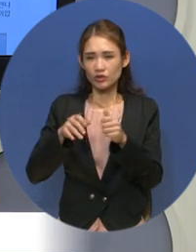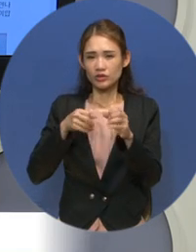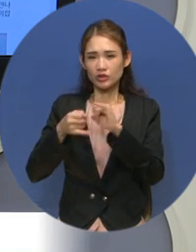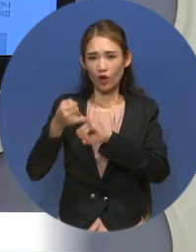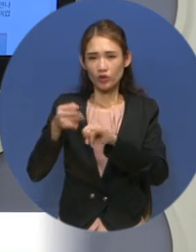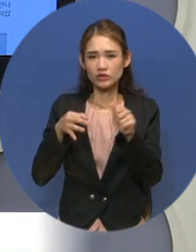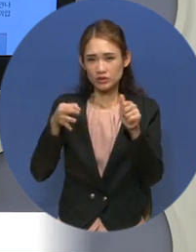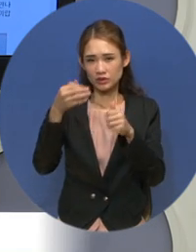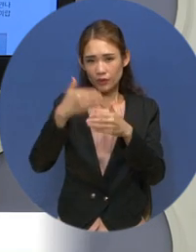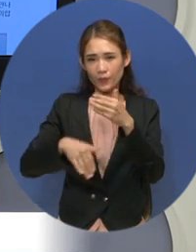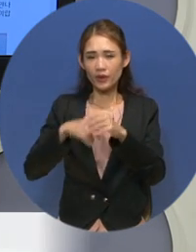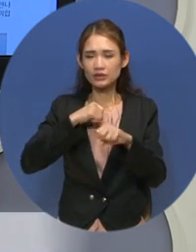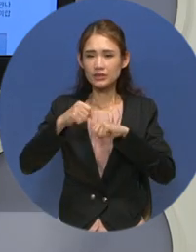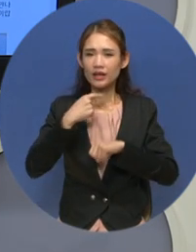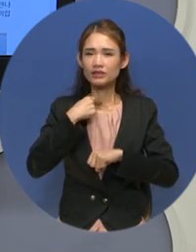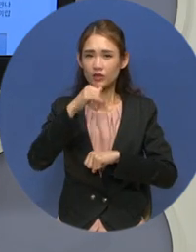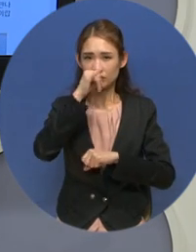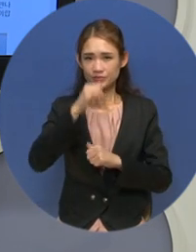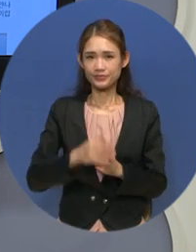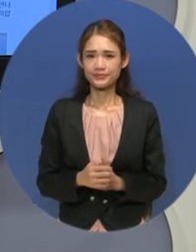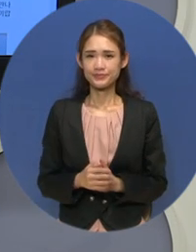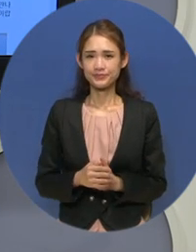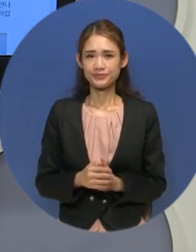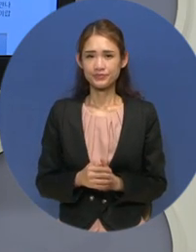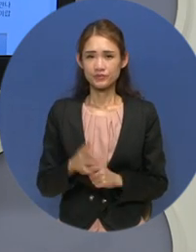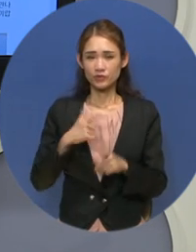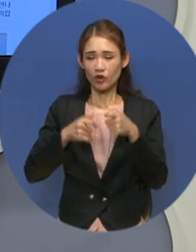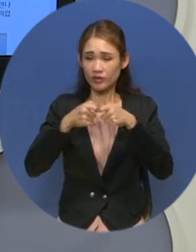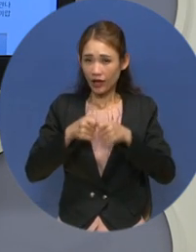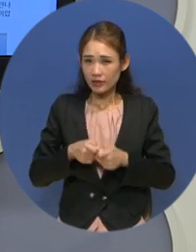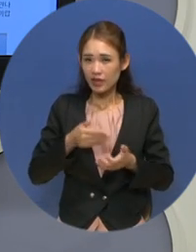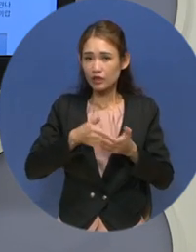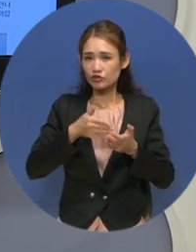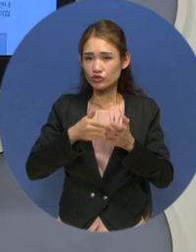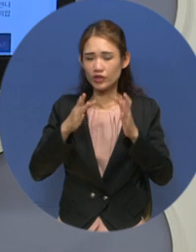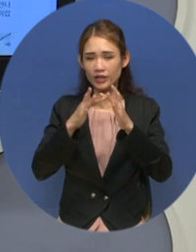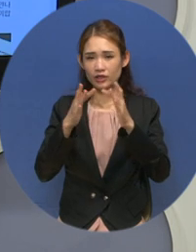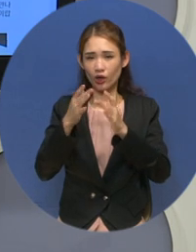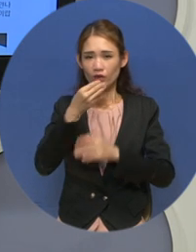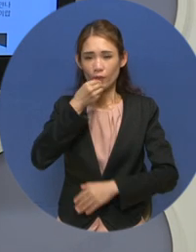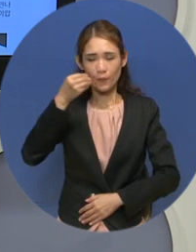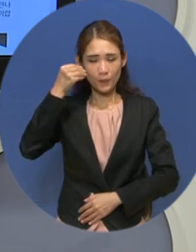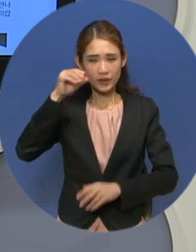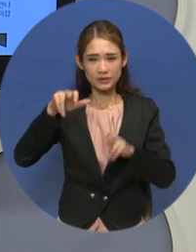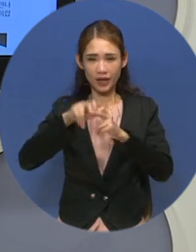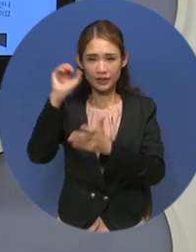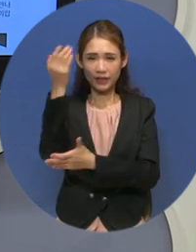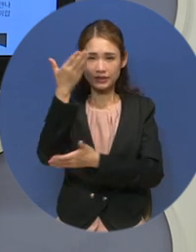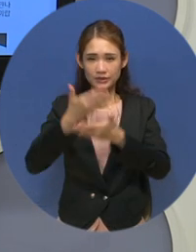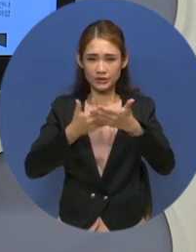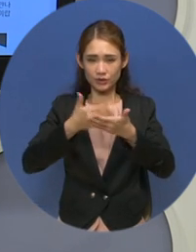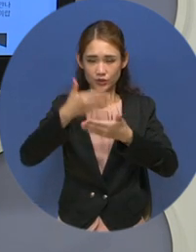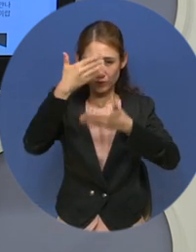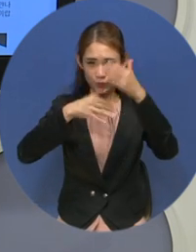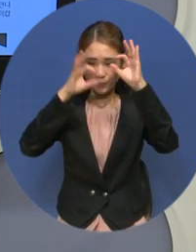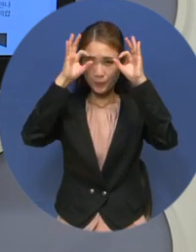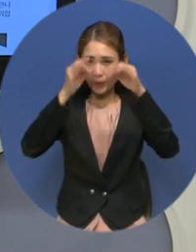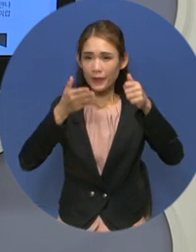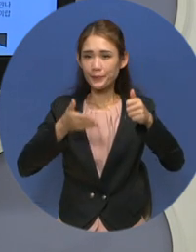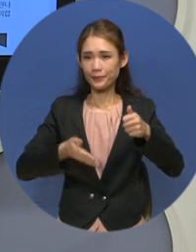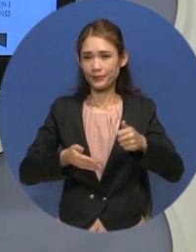예외를 시행한 바 있습니다 이밖에 자세한 사항은 래피 어느 홈페이지와 장애인 신문 복지 tv 뉴스를 통해서도